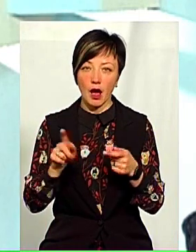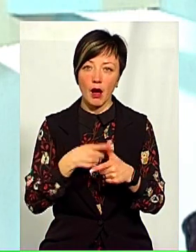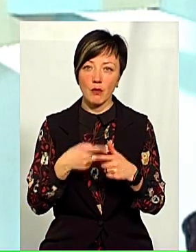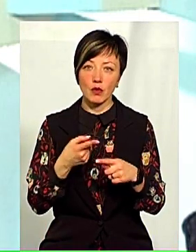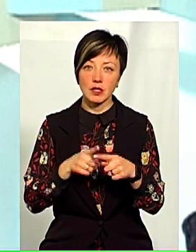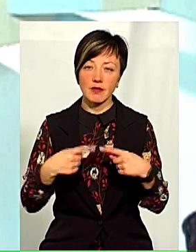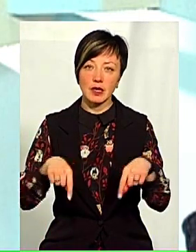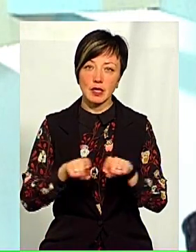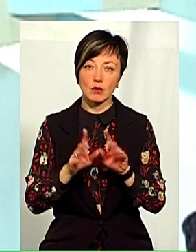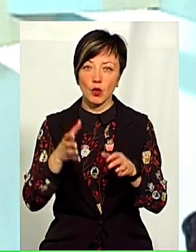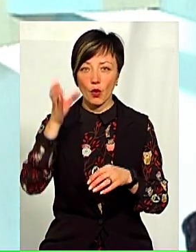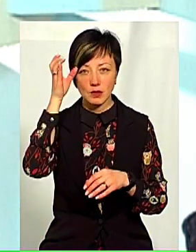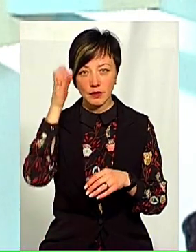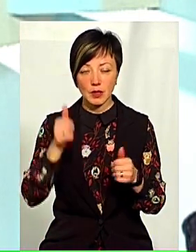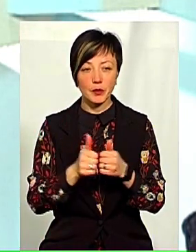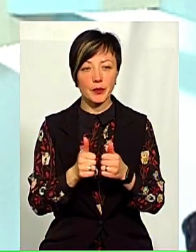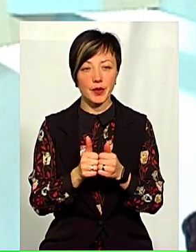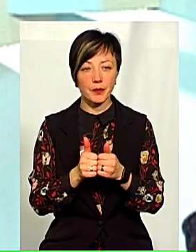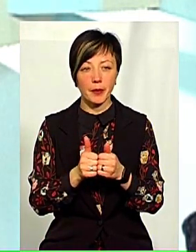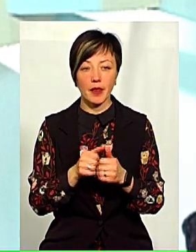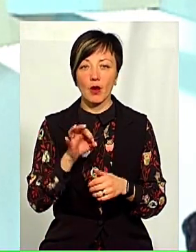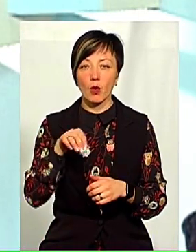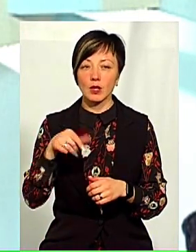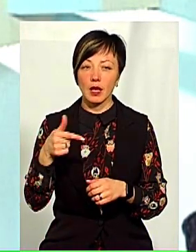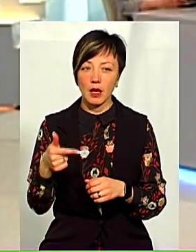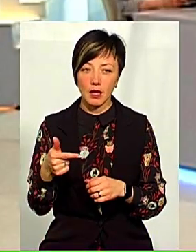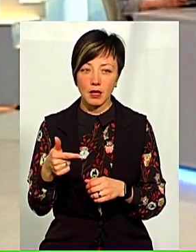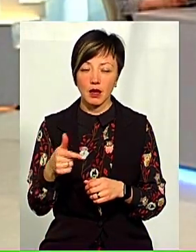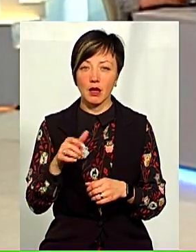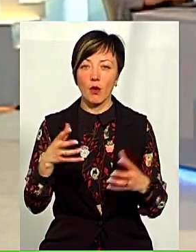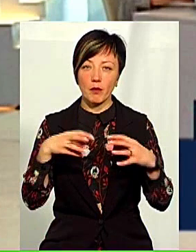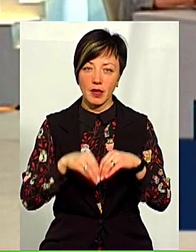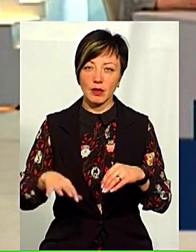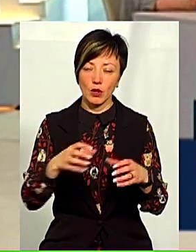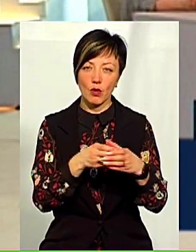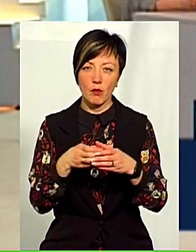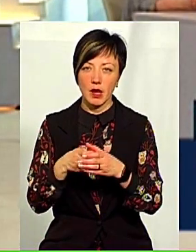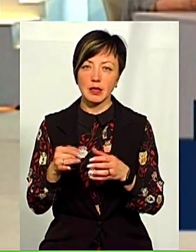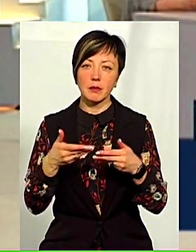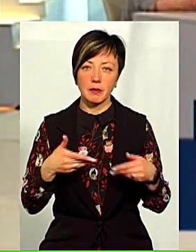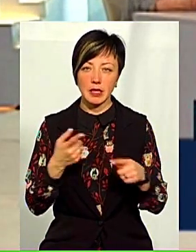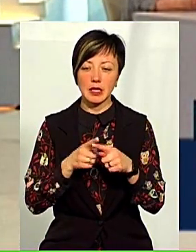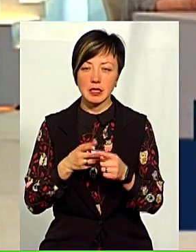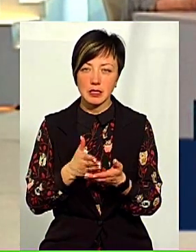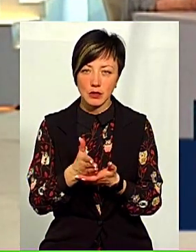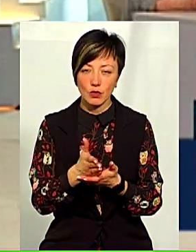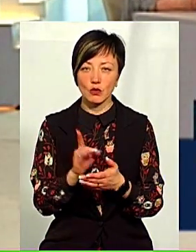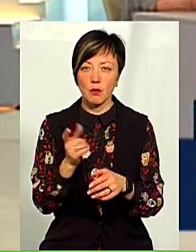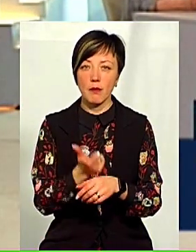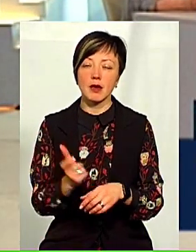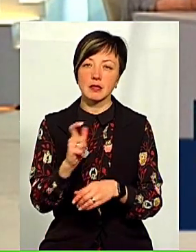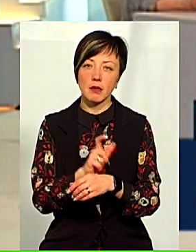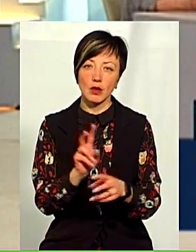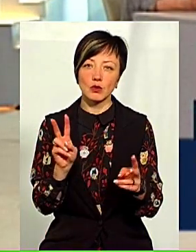це відділи будуть освіти при ОТГ, об'єднаних територіальних громадах. І ми націлювали, крім цього, щоб